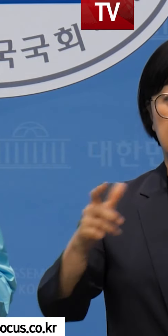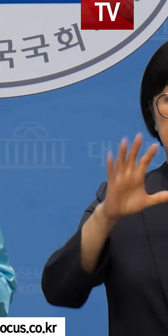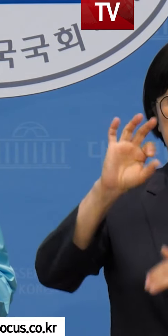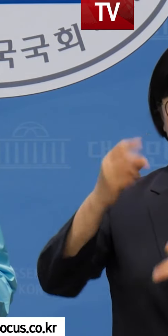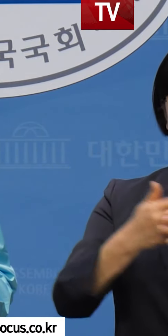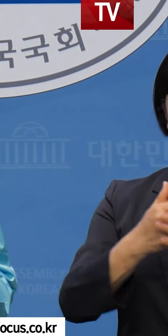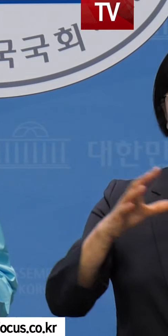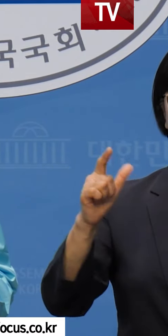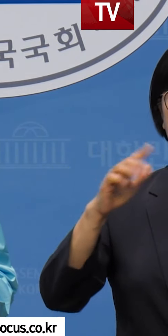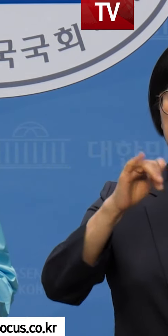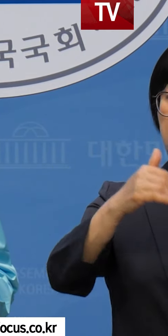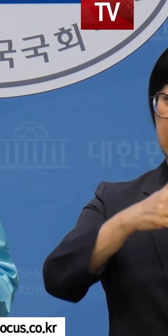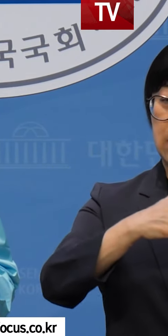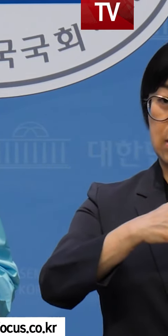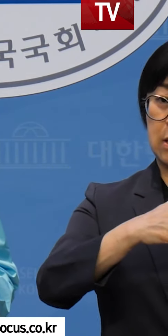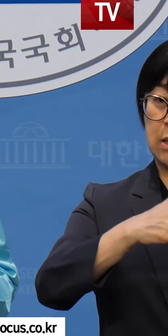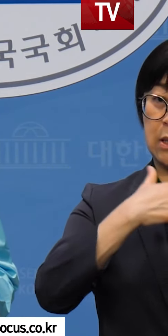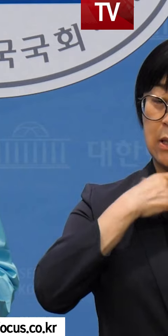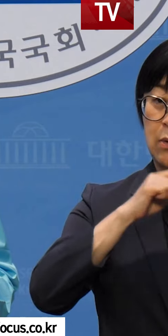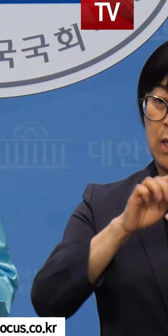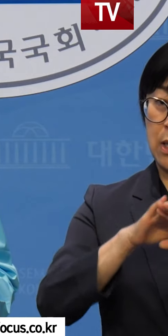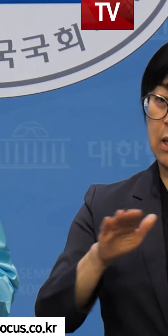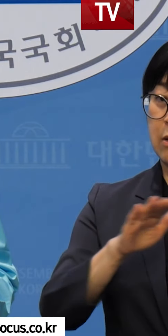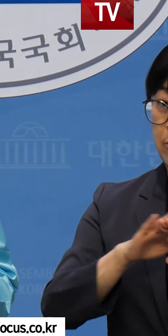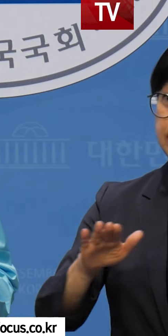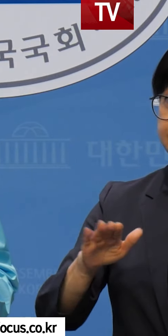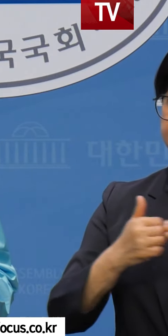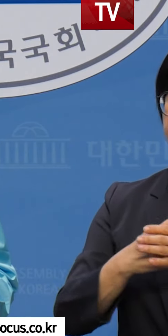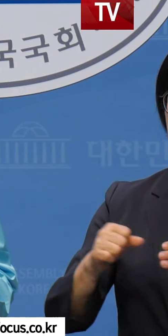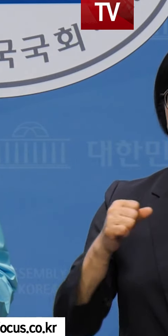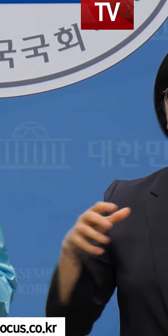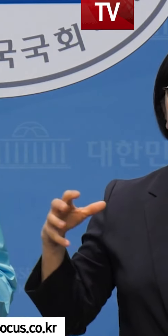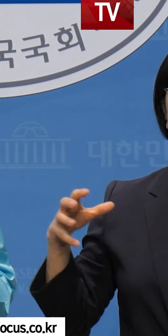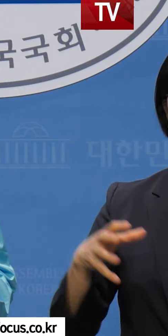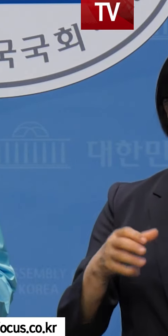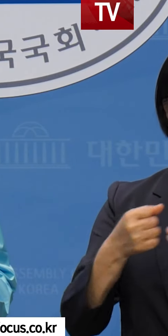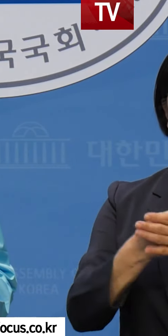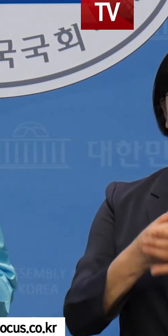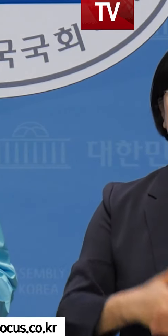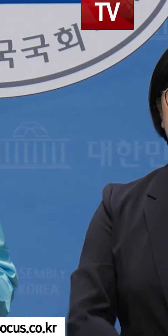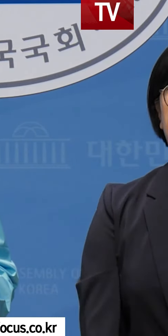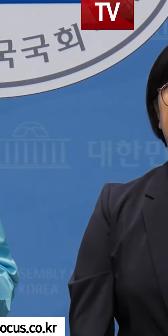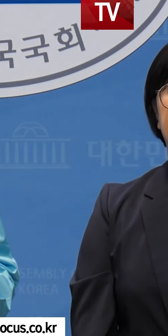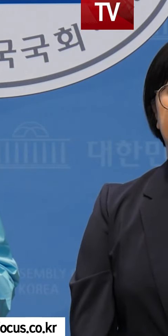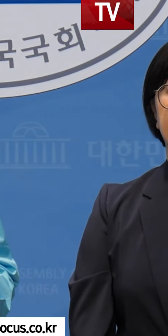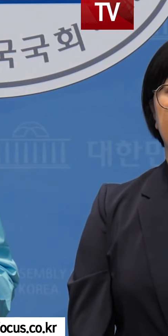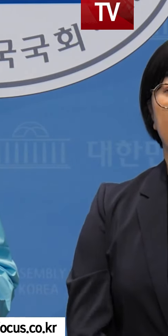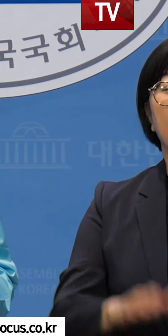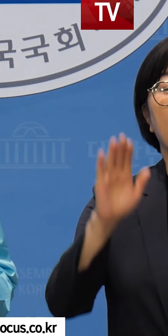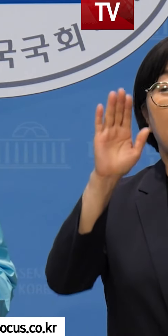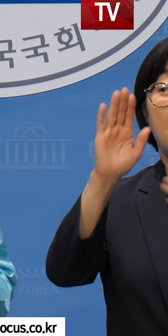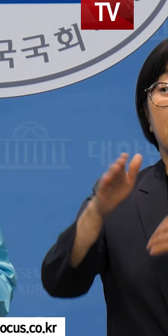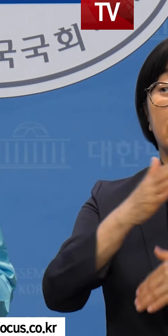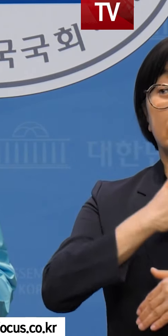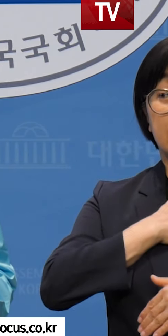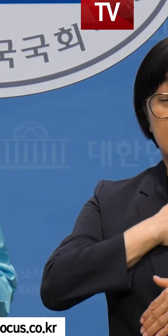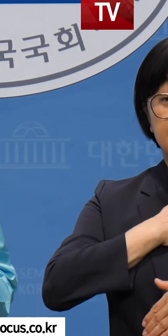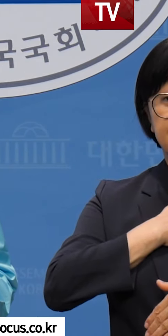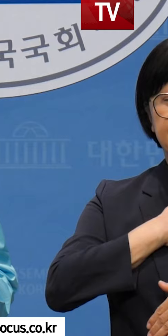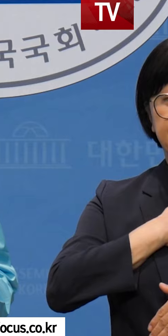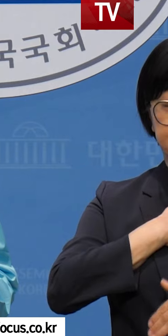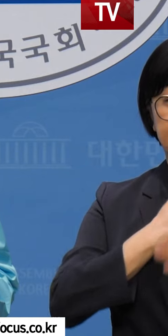주민들께서 요구하시는 현안을 해결해 나가는 데에 힘을 모으기로 했습니다. 앞으로도 저